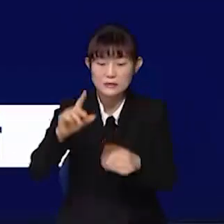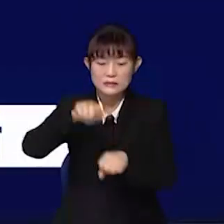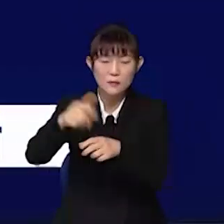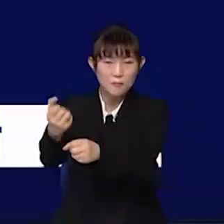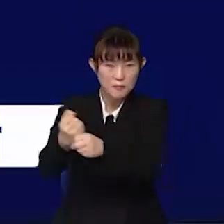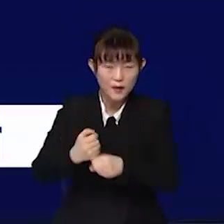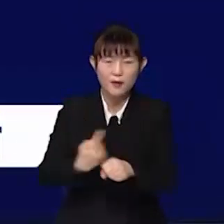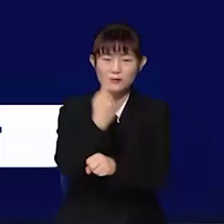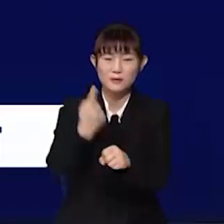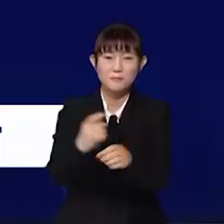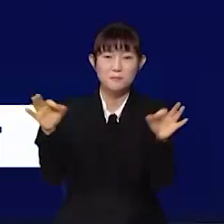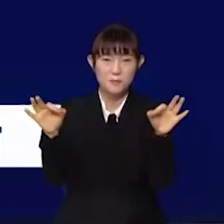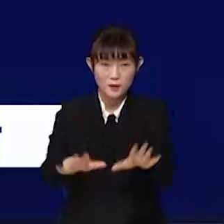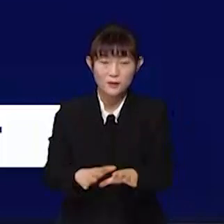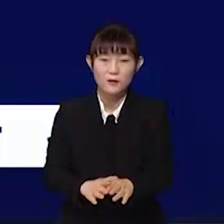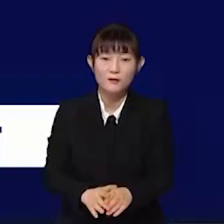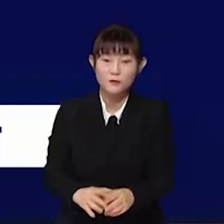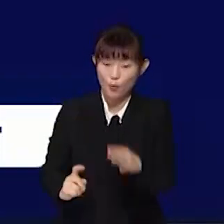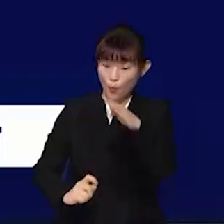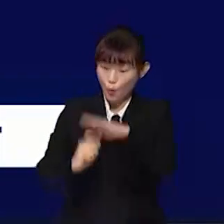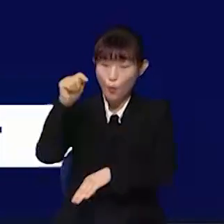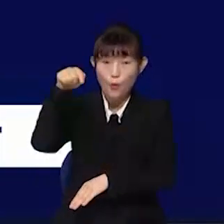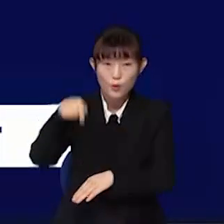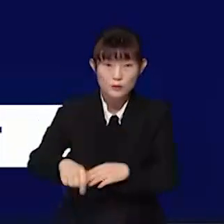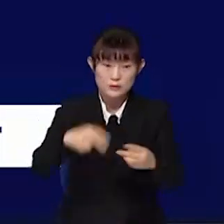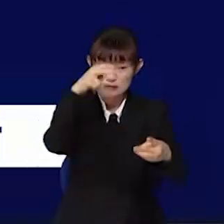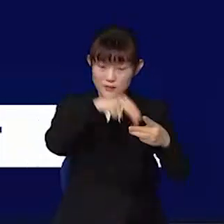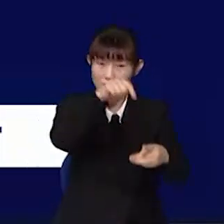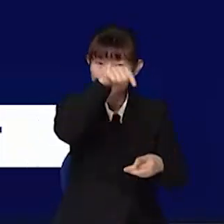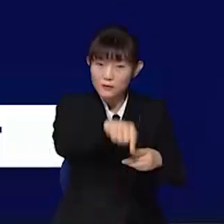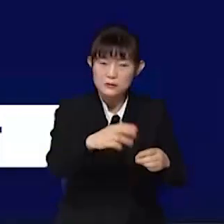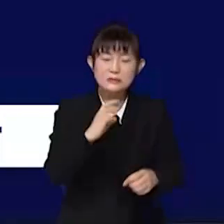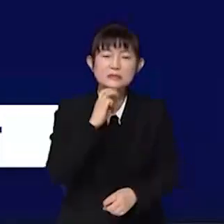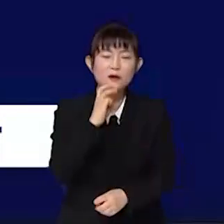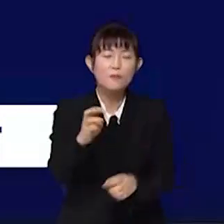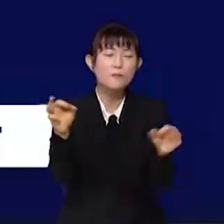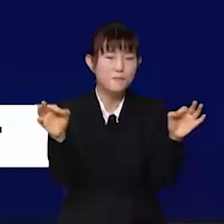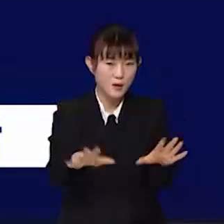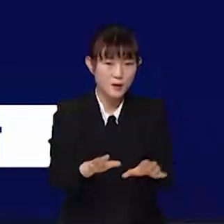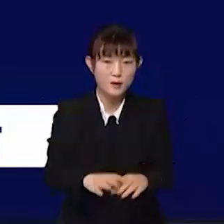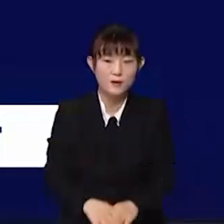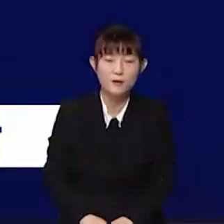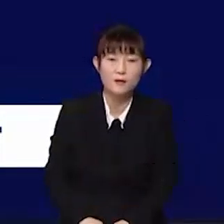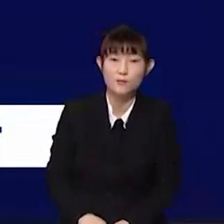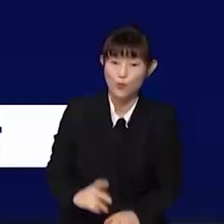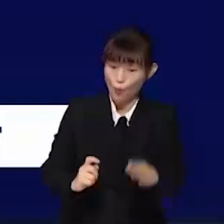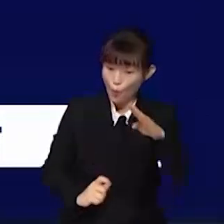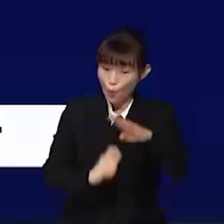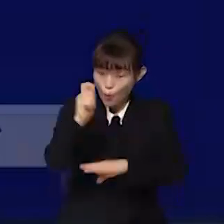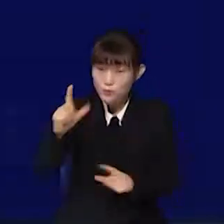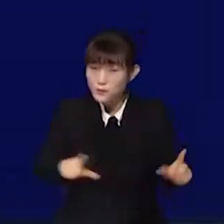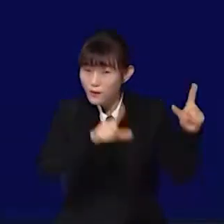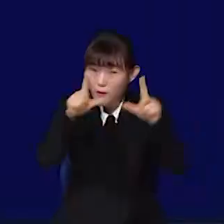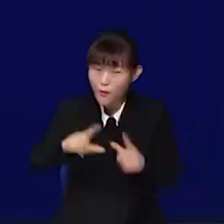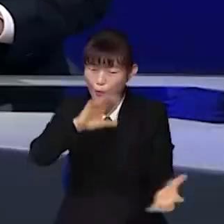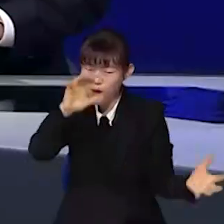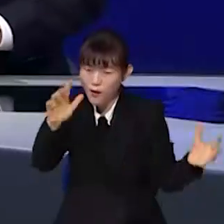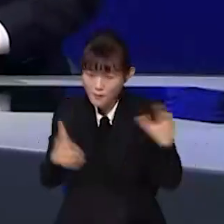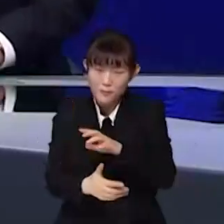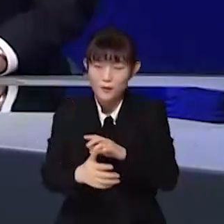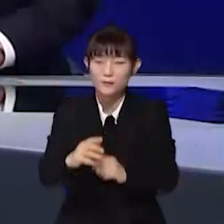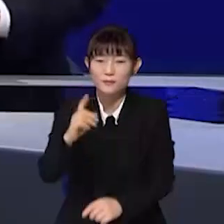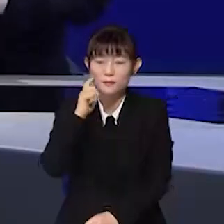됩니다. 그리고 고흥읍에서는 30분 이내로 고흥인의 생활 여건이 획기적으로 달라지는